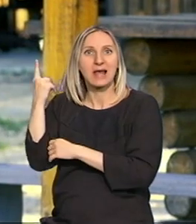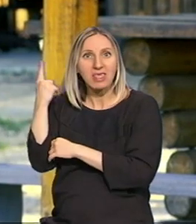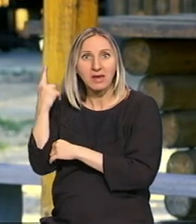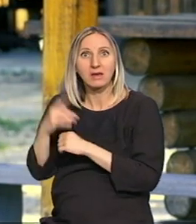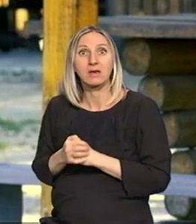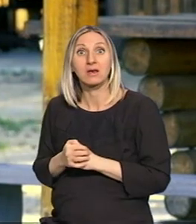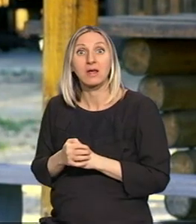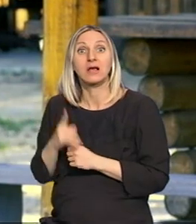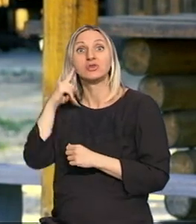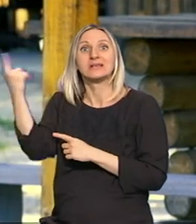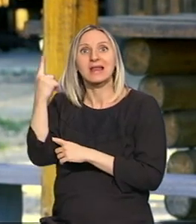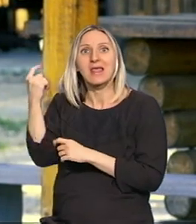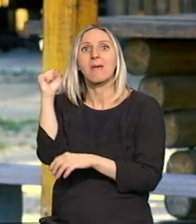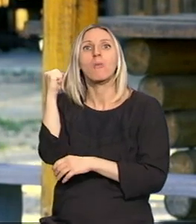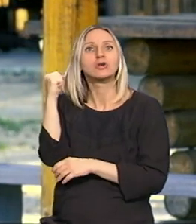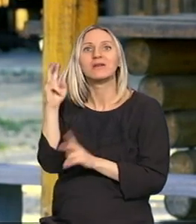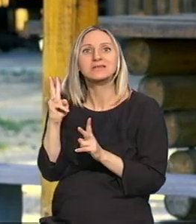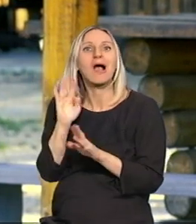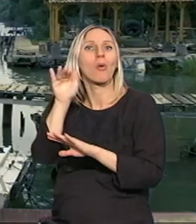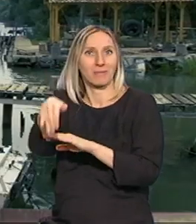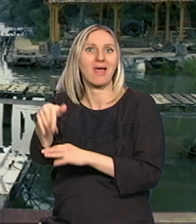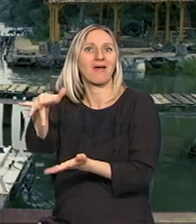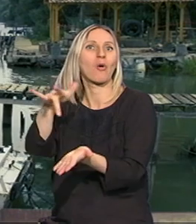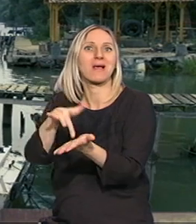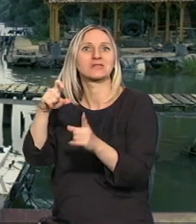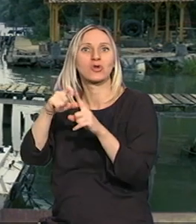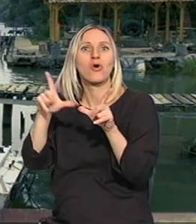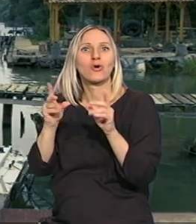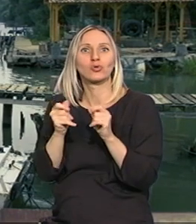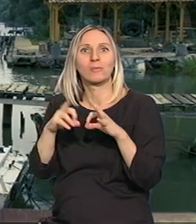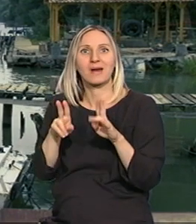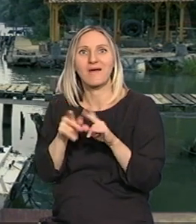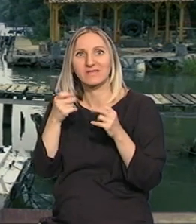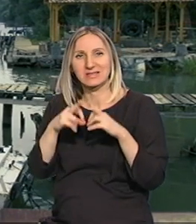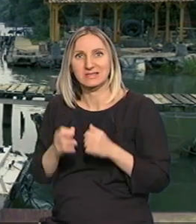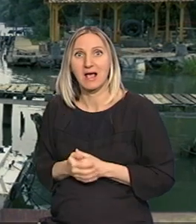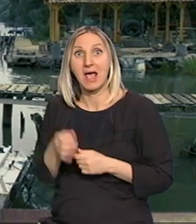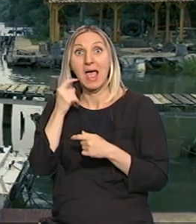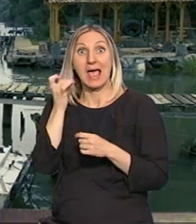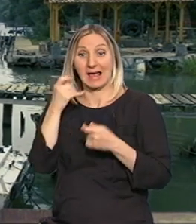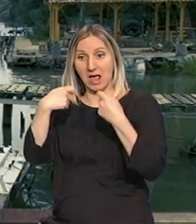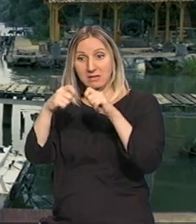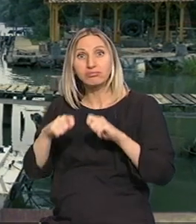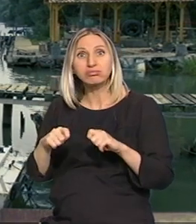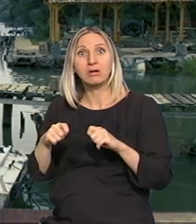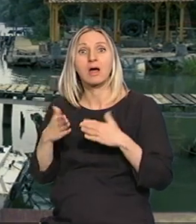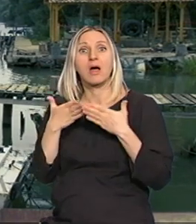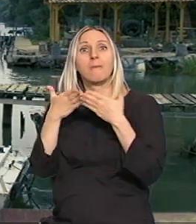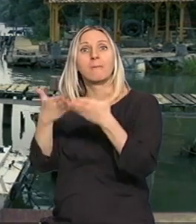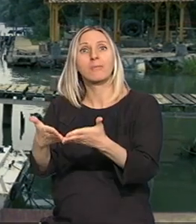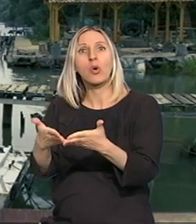put Zrenjanin-Požarevac išao preko Dubravice. Sa izgradnjom pristaništa i dolaskom